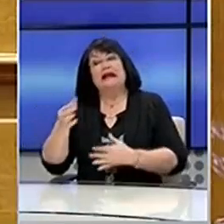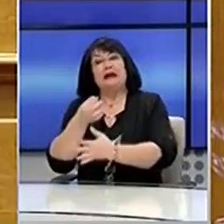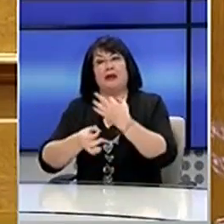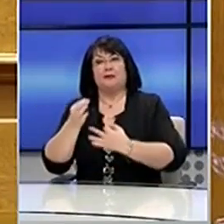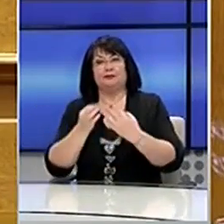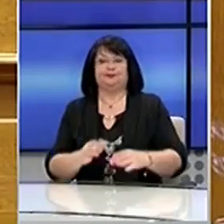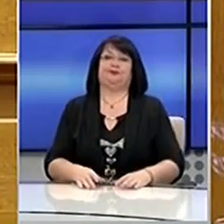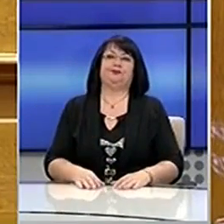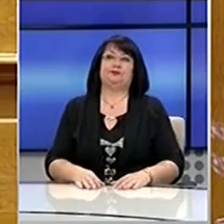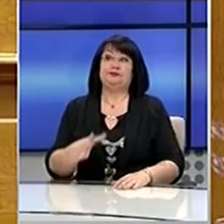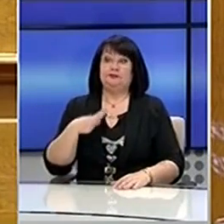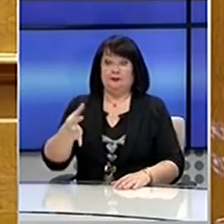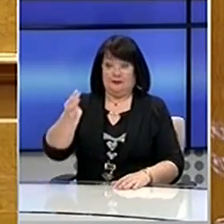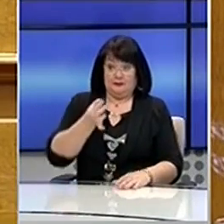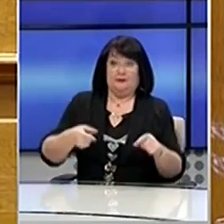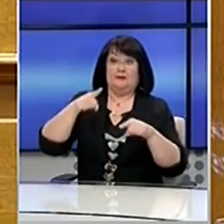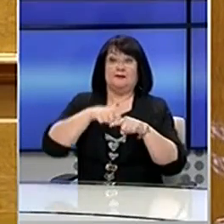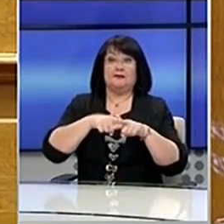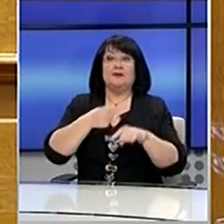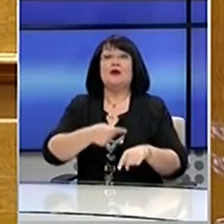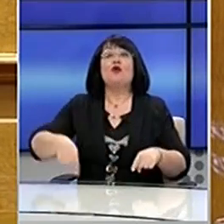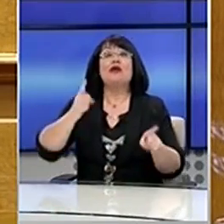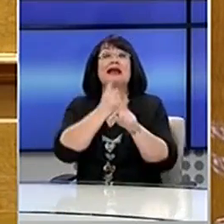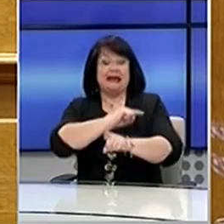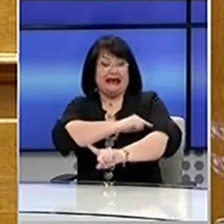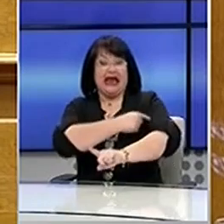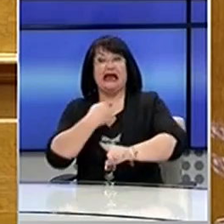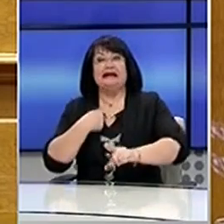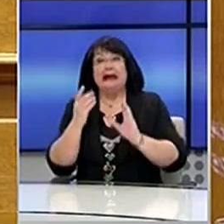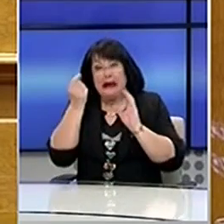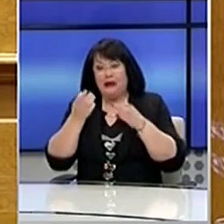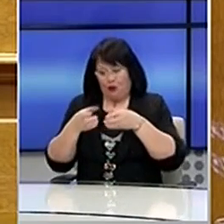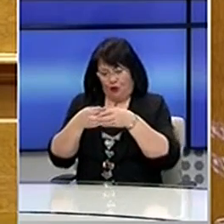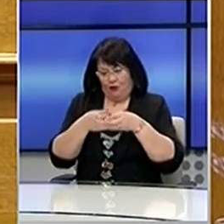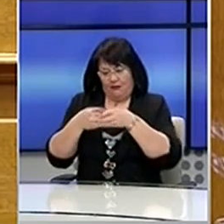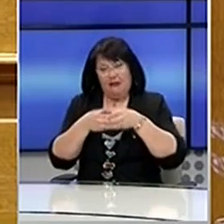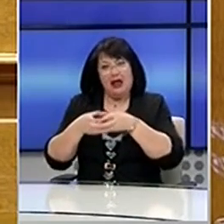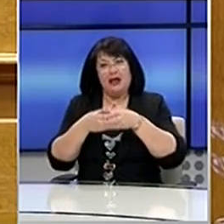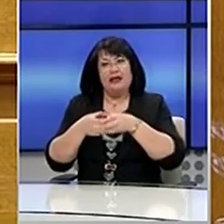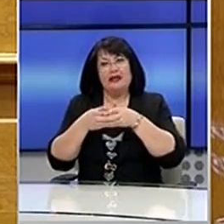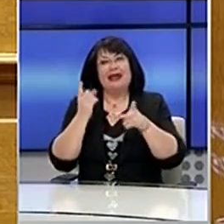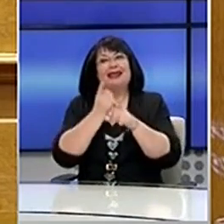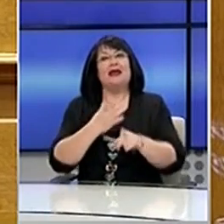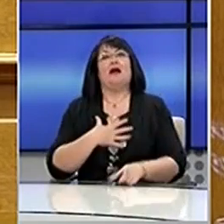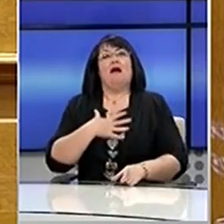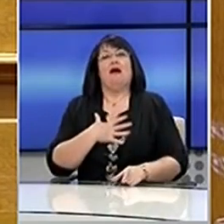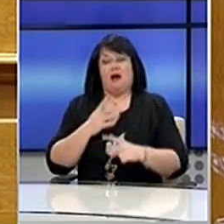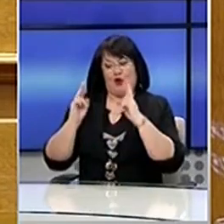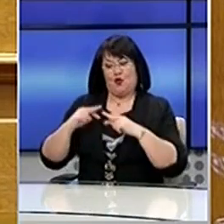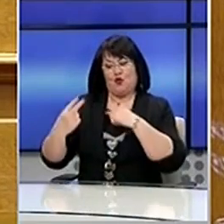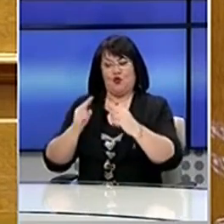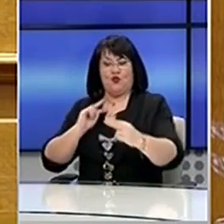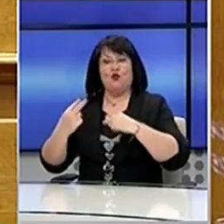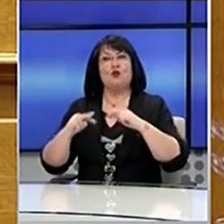Θα ήθελα να προσθέσω ότι όλοι εμείς οι εντατικολόγοι είμαστε μια μικρή ομάδα, η οποία όμως γνωριζόμαστε μεταξύ